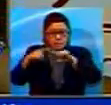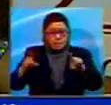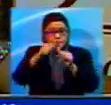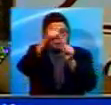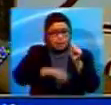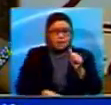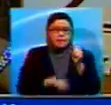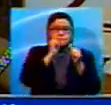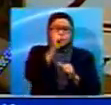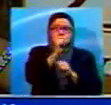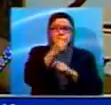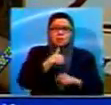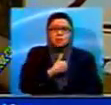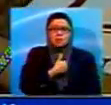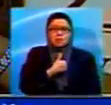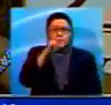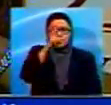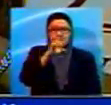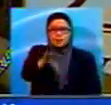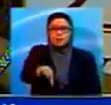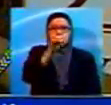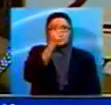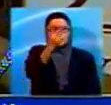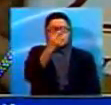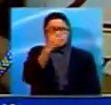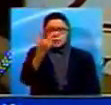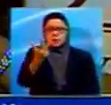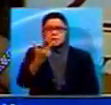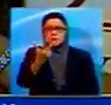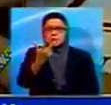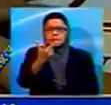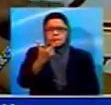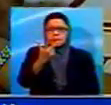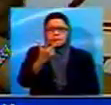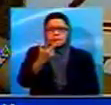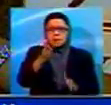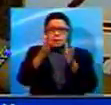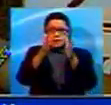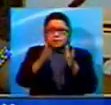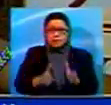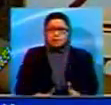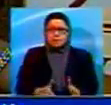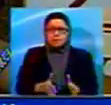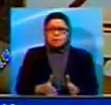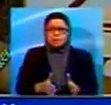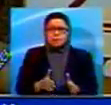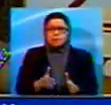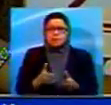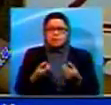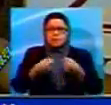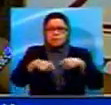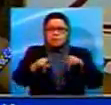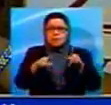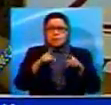J kita akan lantik dua ataupun tiga kita akan nak H dua ataupun tiga nilah peluang